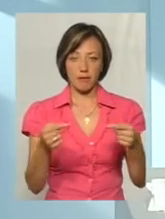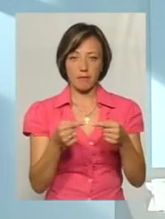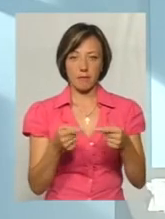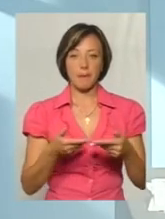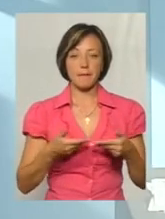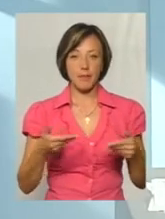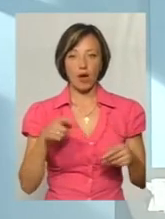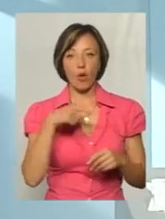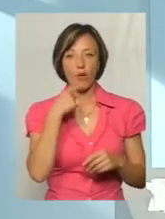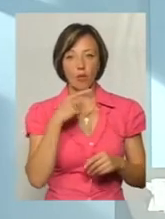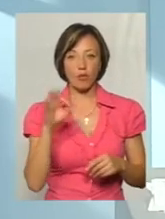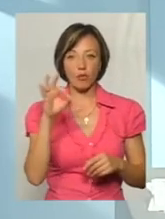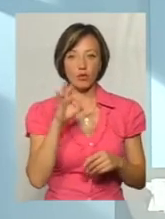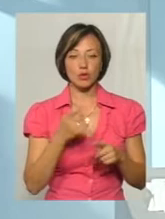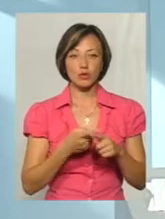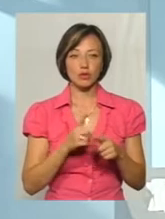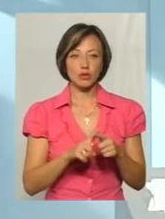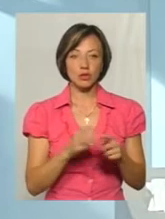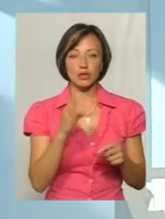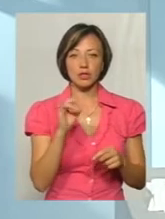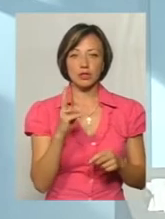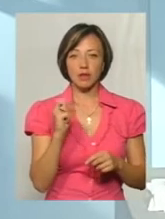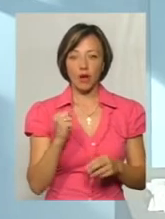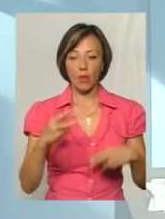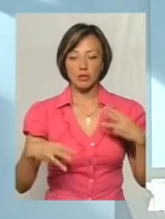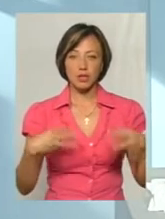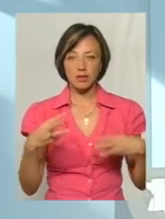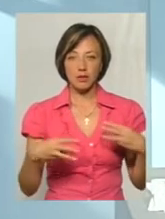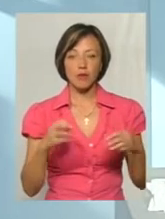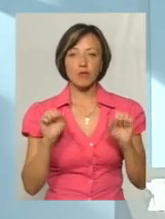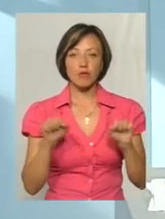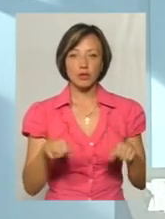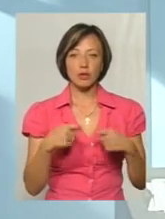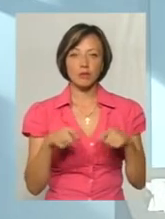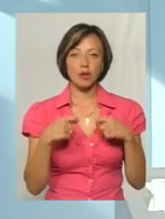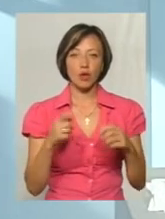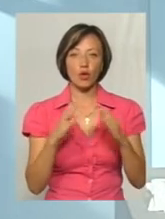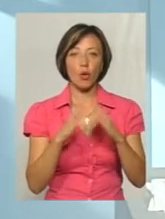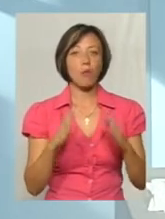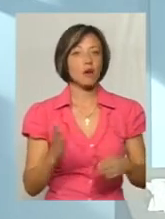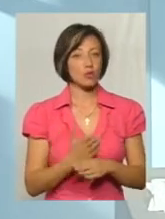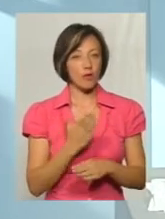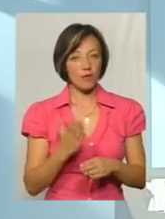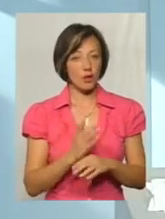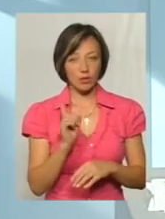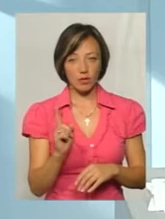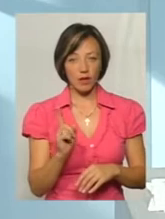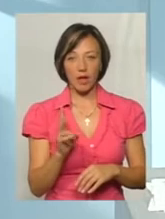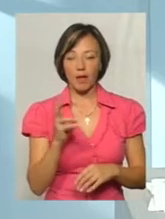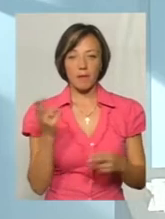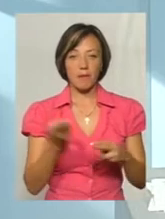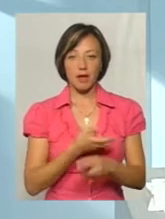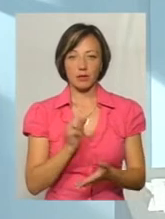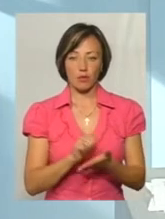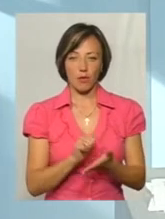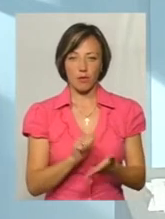ж, говорячи про ту саму шинку чи копченості, вони можуть реалізовуватися домашнього виготовлення, не